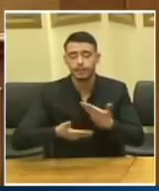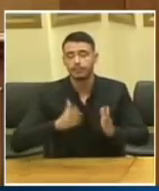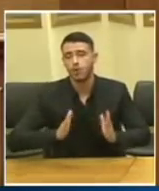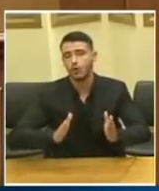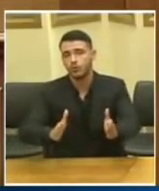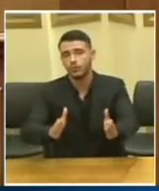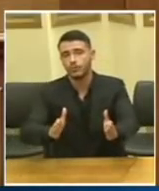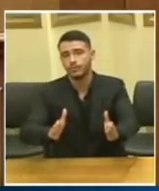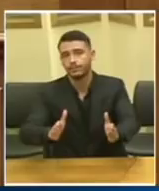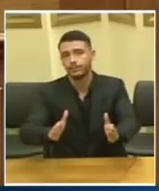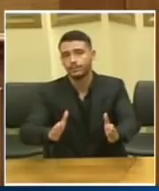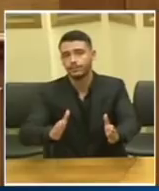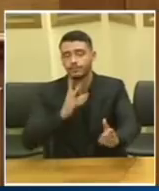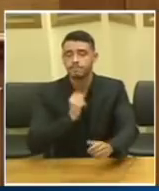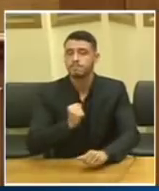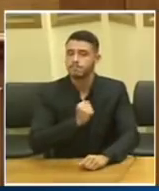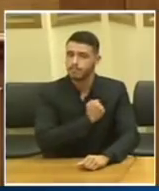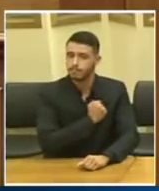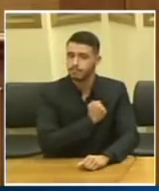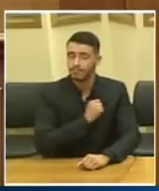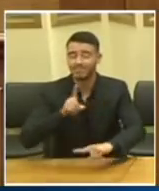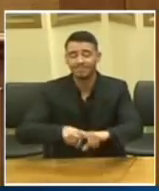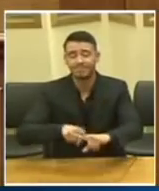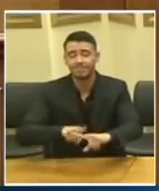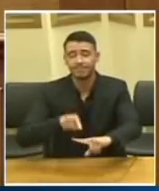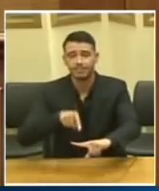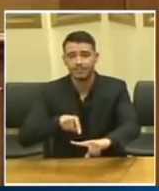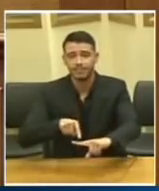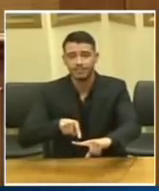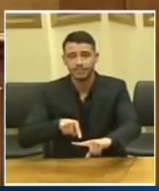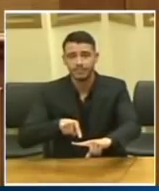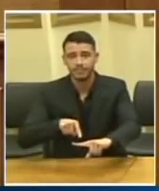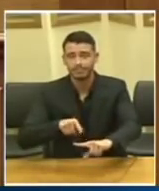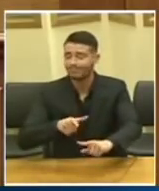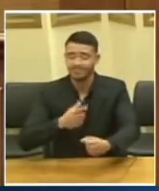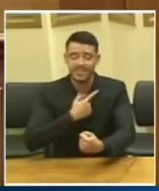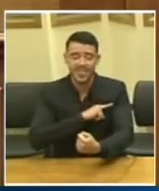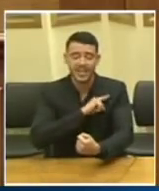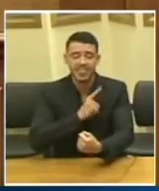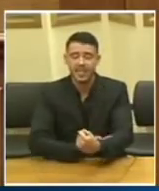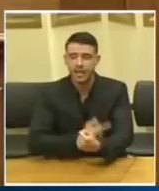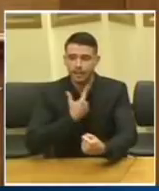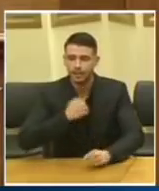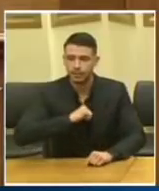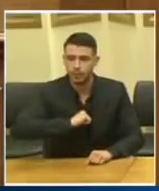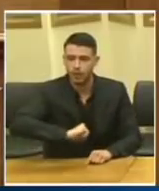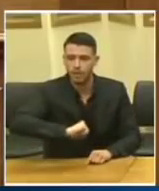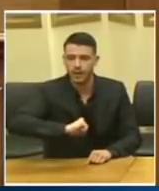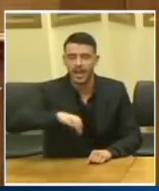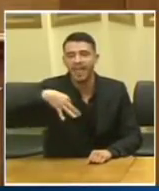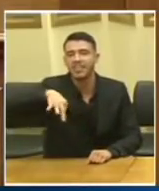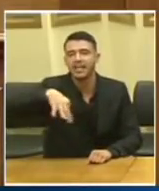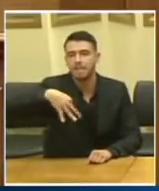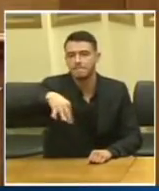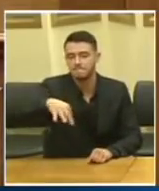Πιστεύω ότι η Ελλάδα δεν είναι μια αδύναμη, μικρή και φοβική χώρα. Δεν μπορεί να παραμένει